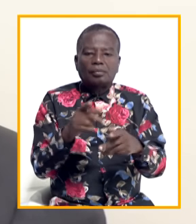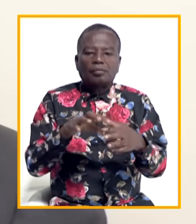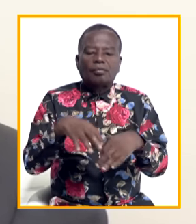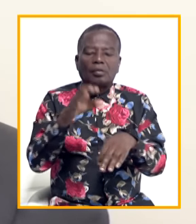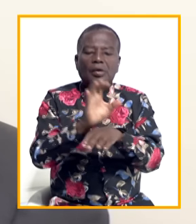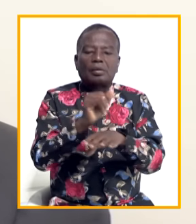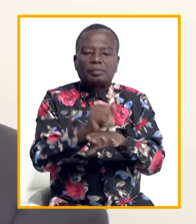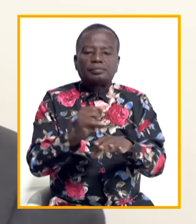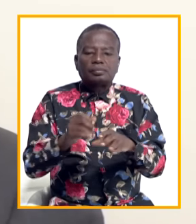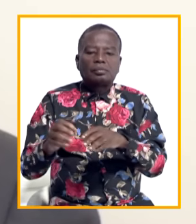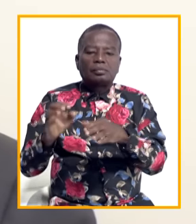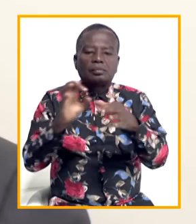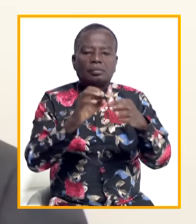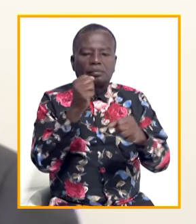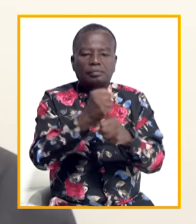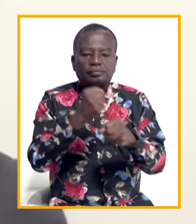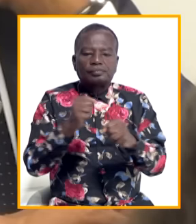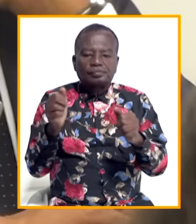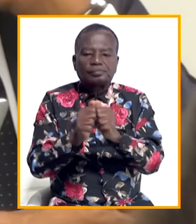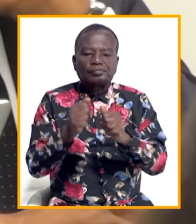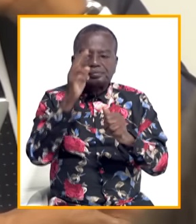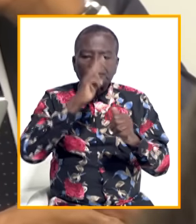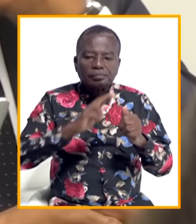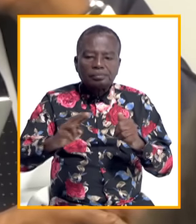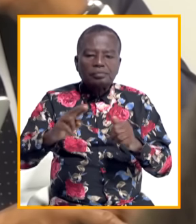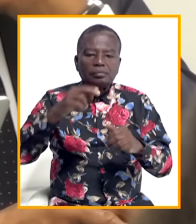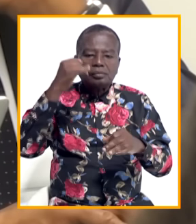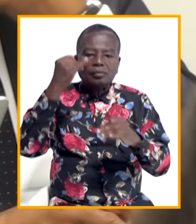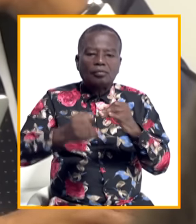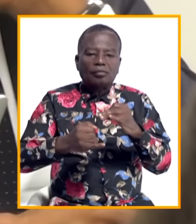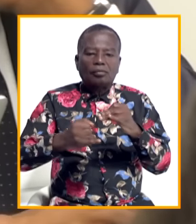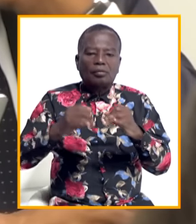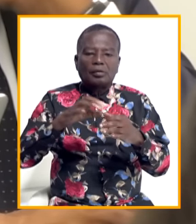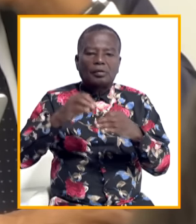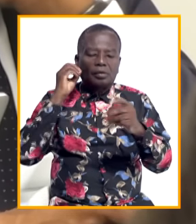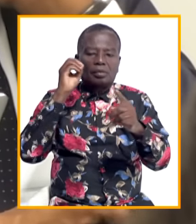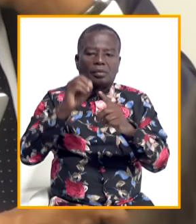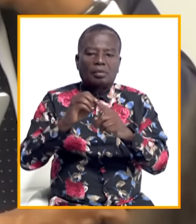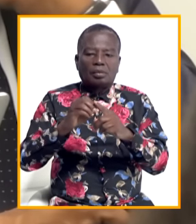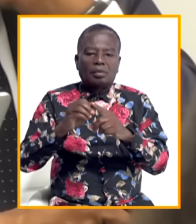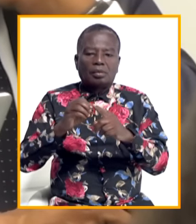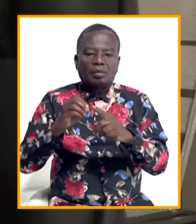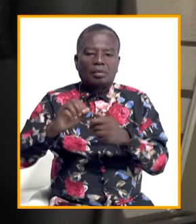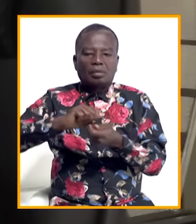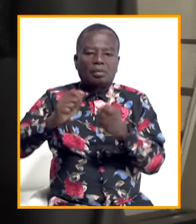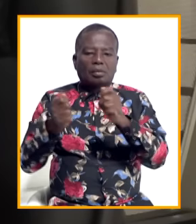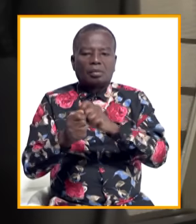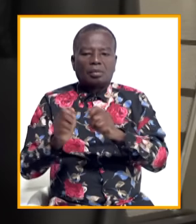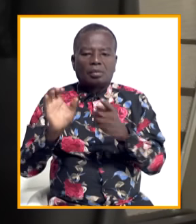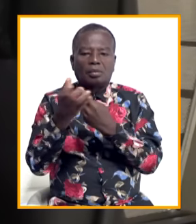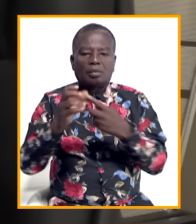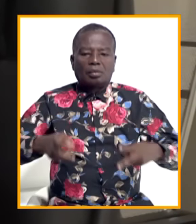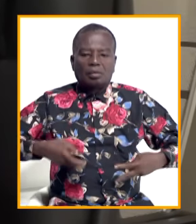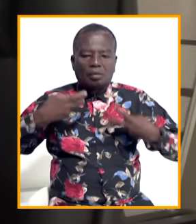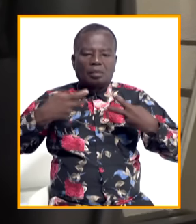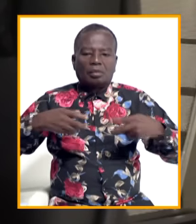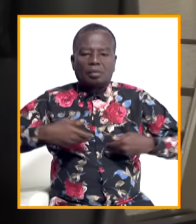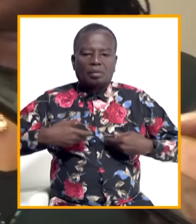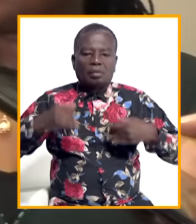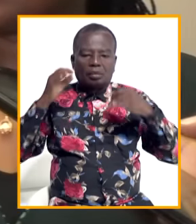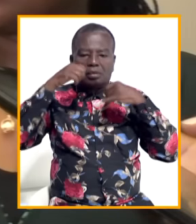d'Ivoire à collaborer avec le Rwanda pour l'atteinte de leurs objectifs respectifs en termes d'amélioration des conditions de vie de la